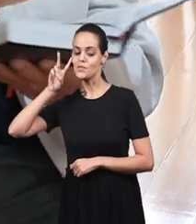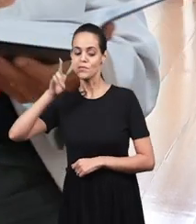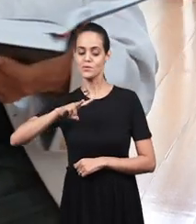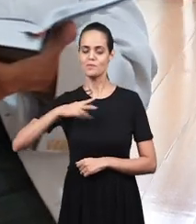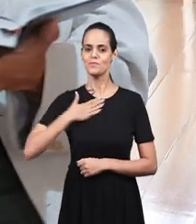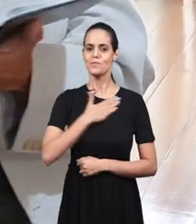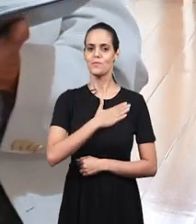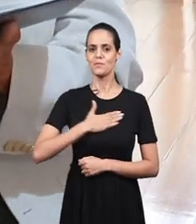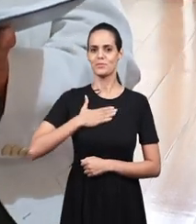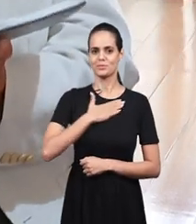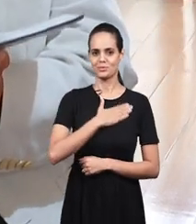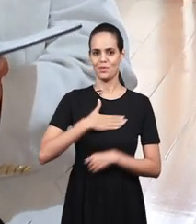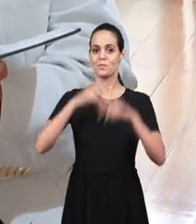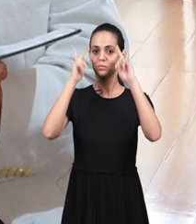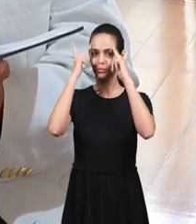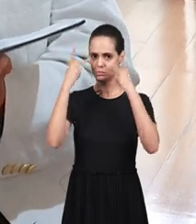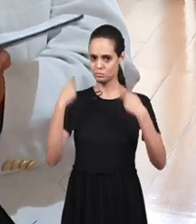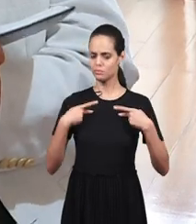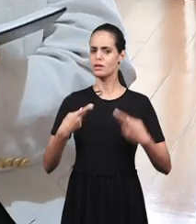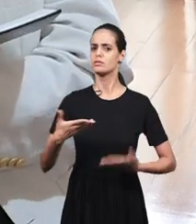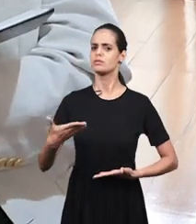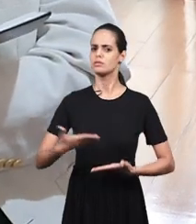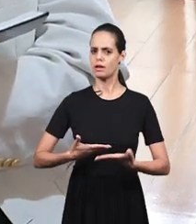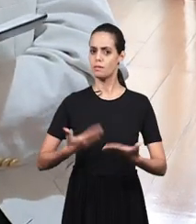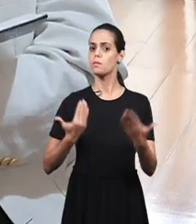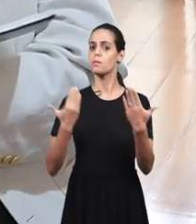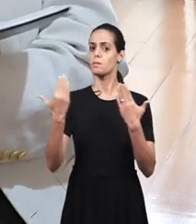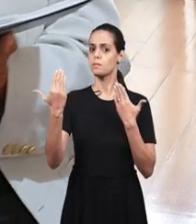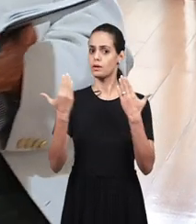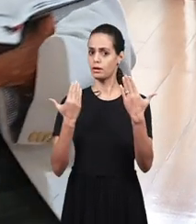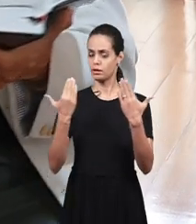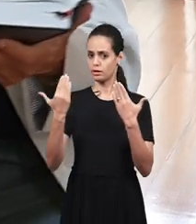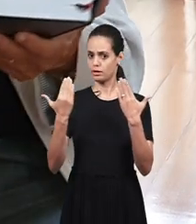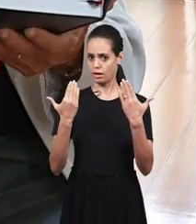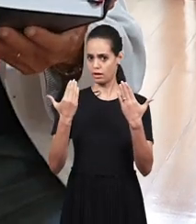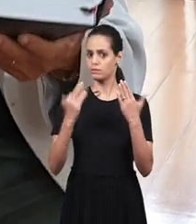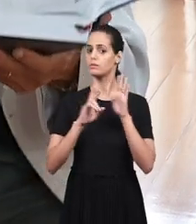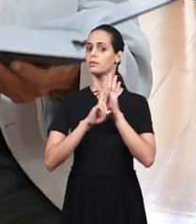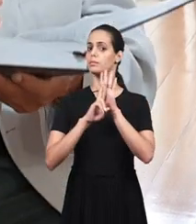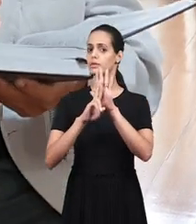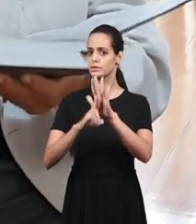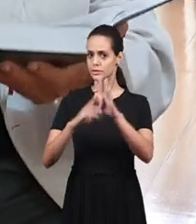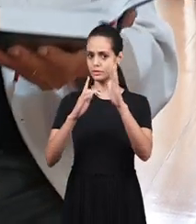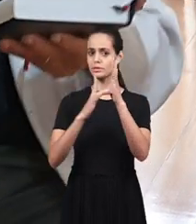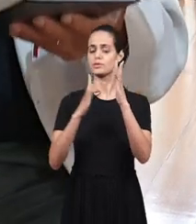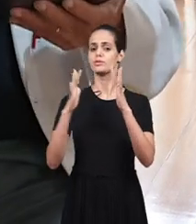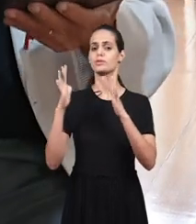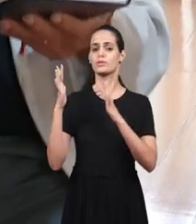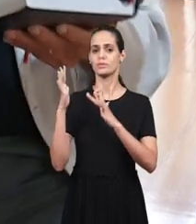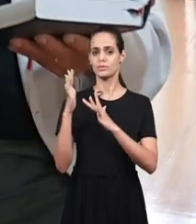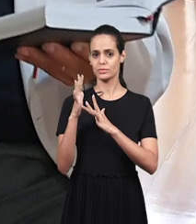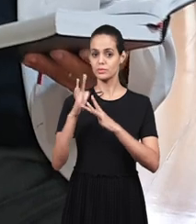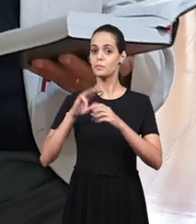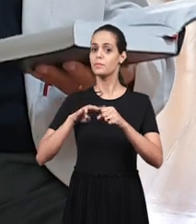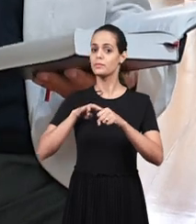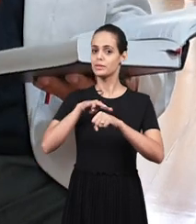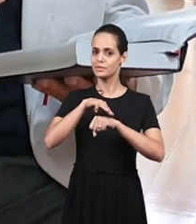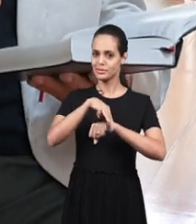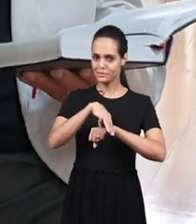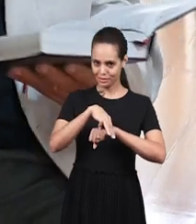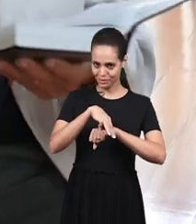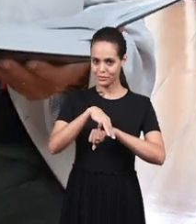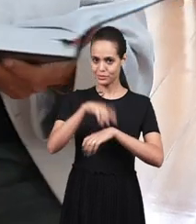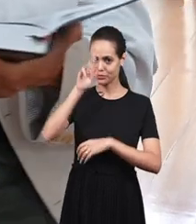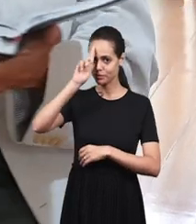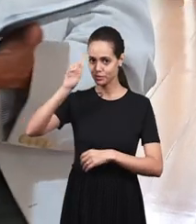failles, mais dans tout ce dont ils ont plu à Dieu, ils sont la figure du Seigneur Jésus.